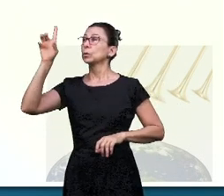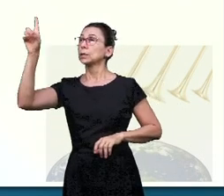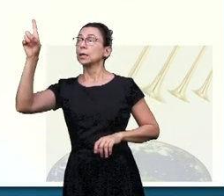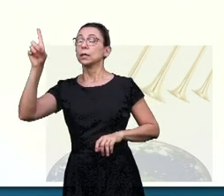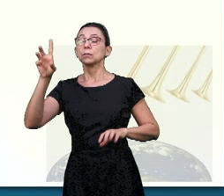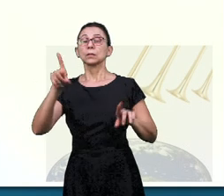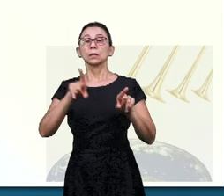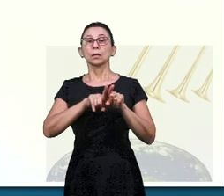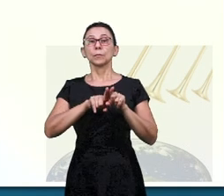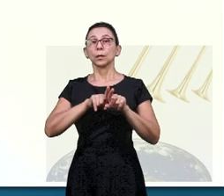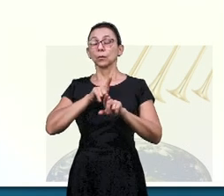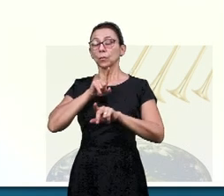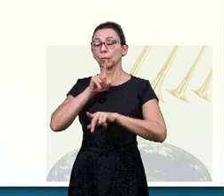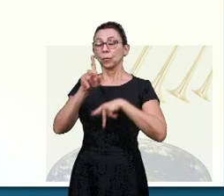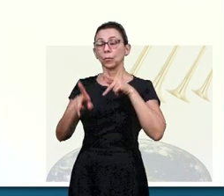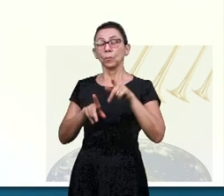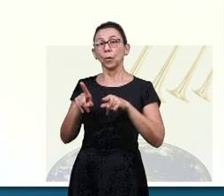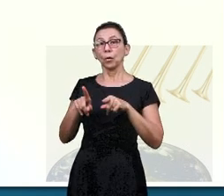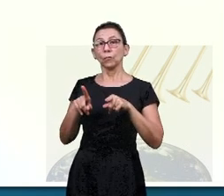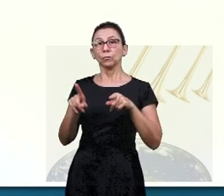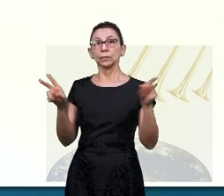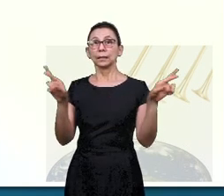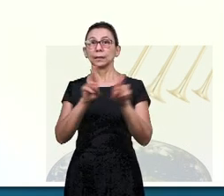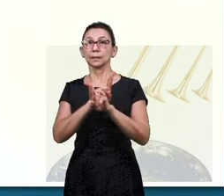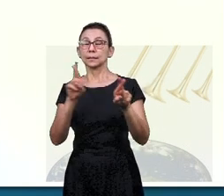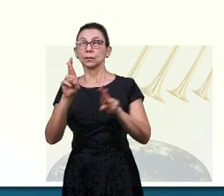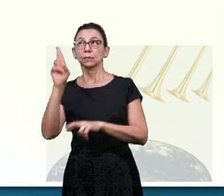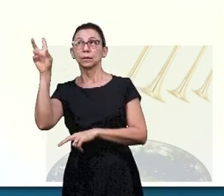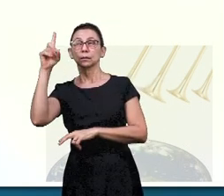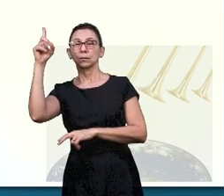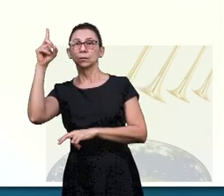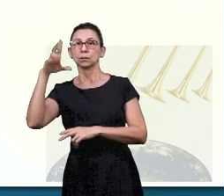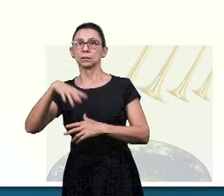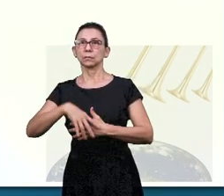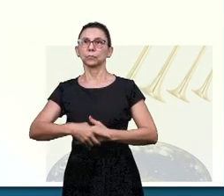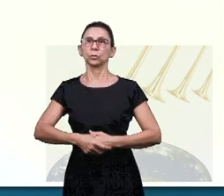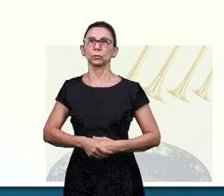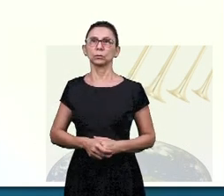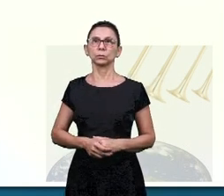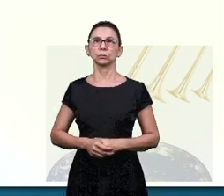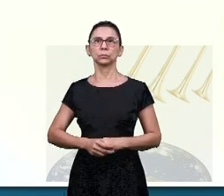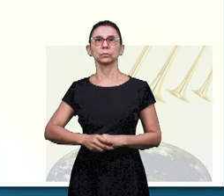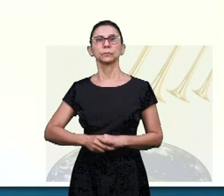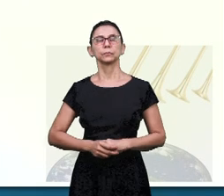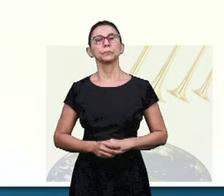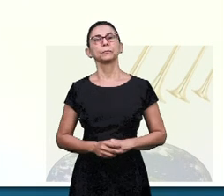la comparaison avec David. Donc, nous sommes en train de voir ici, vous avez une histoire pour